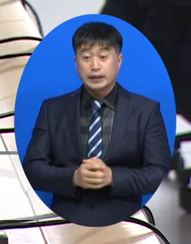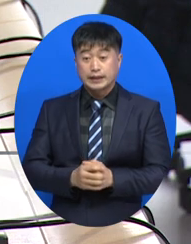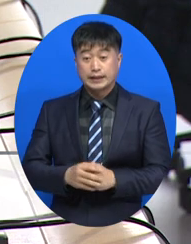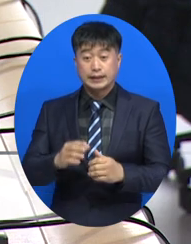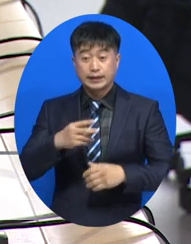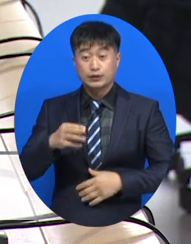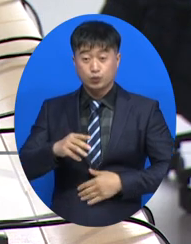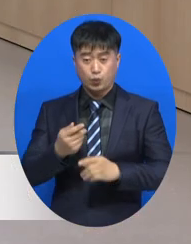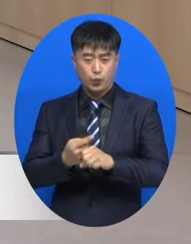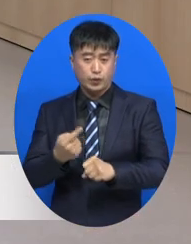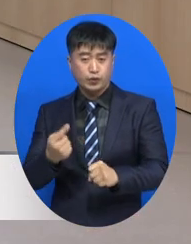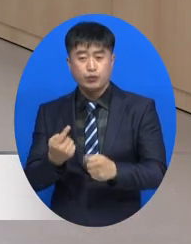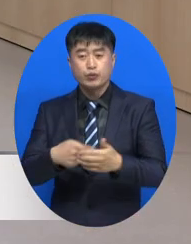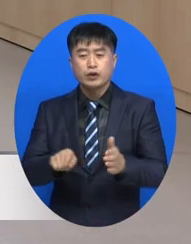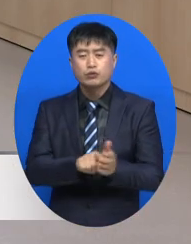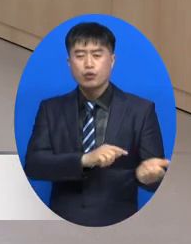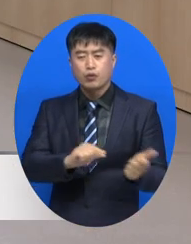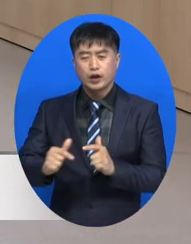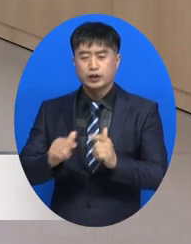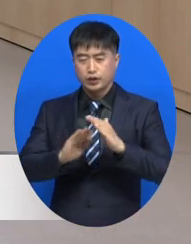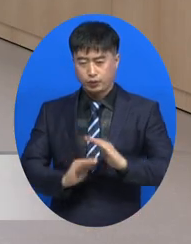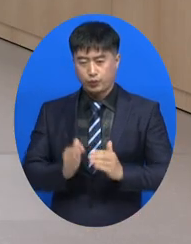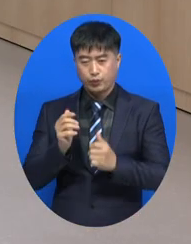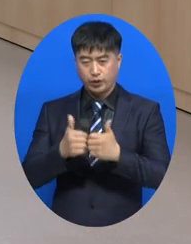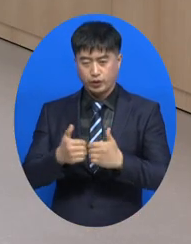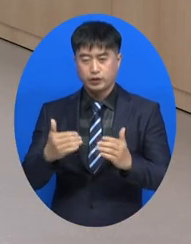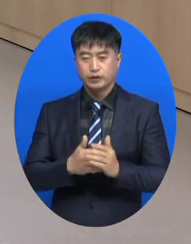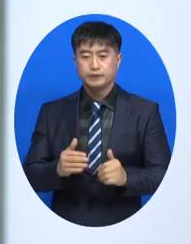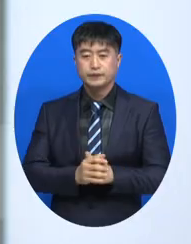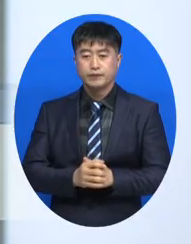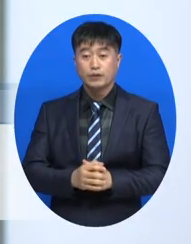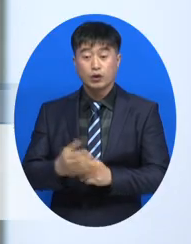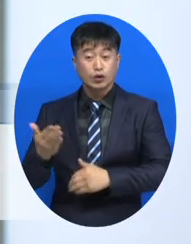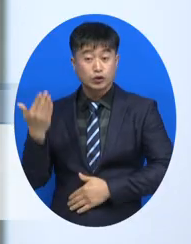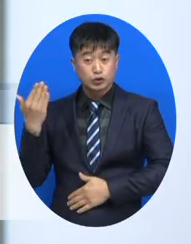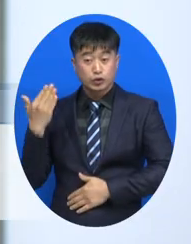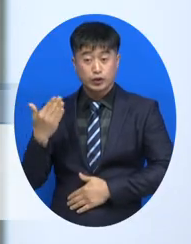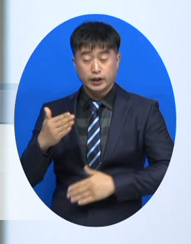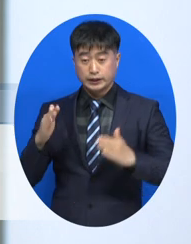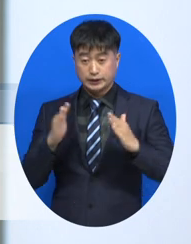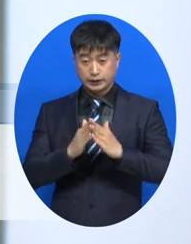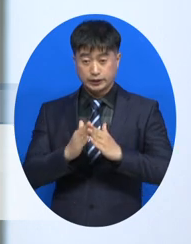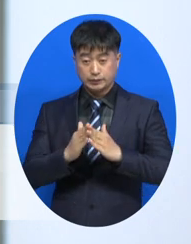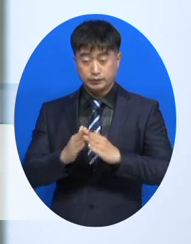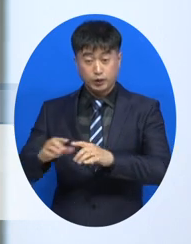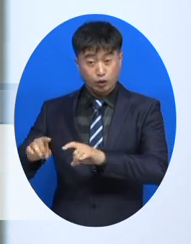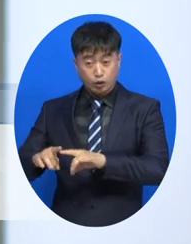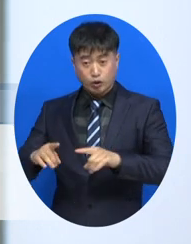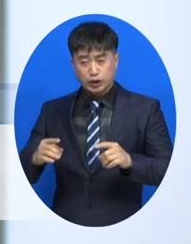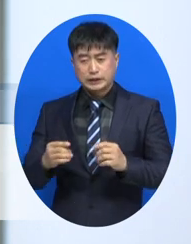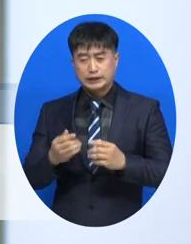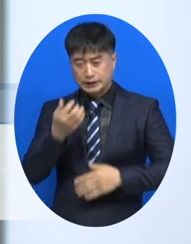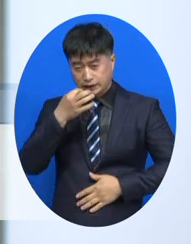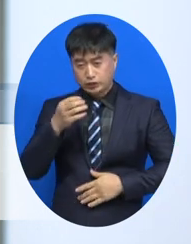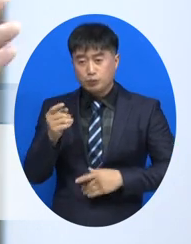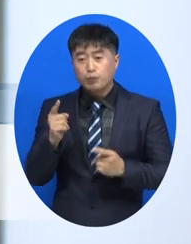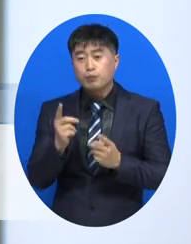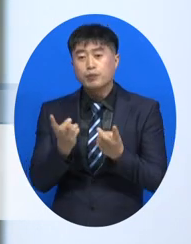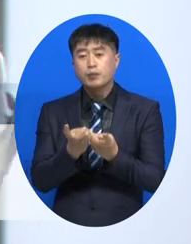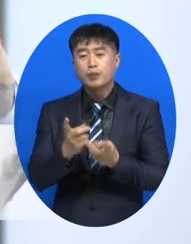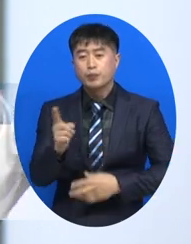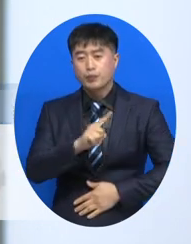현황 탈탄소를 위한 전략 등 다양한 내용이 오고 갔습니다 기존에 있는 주택을 어떻게 에너지 효율화 하느냐